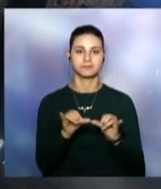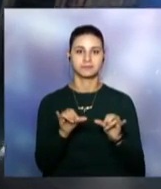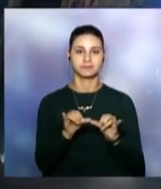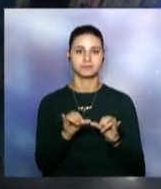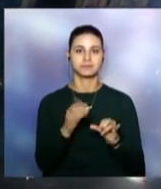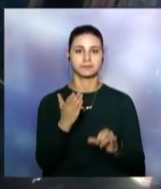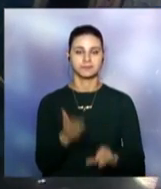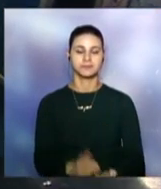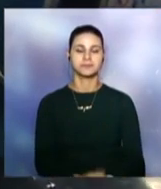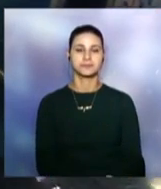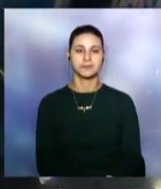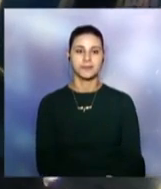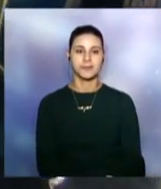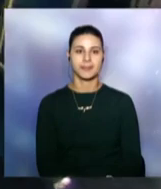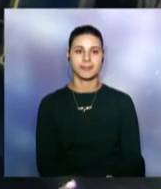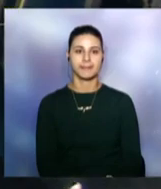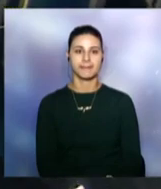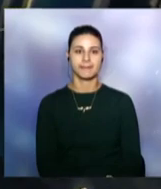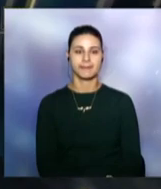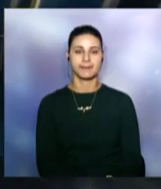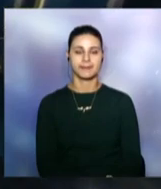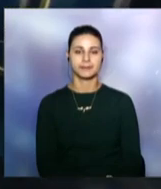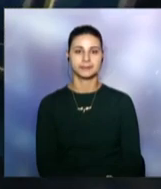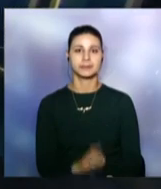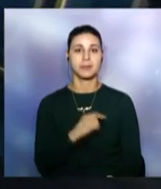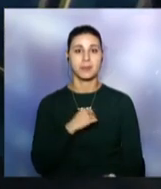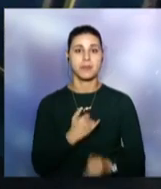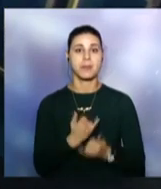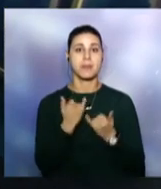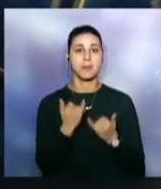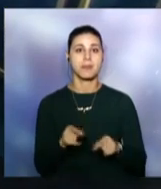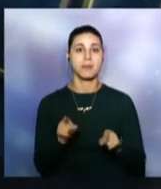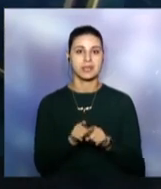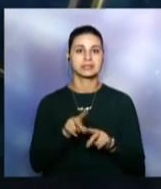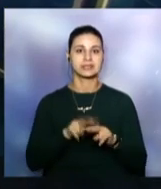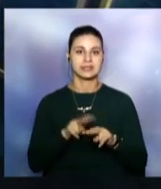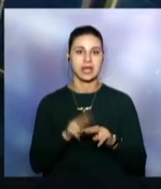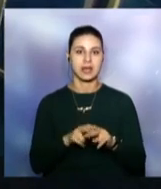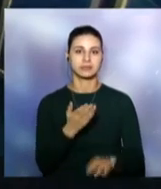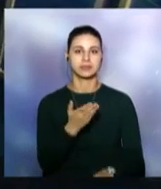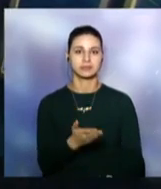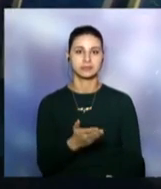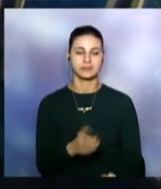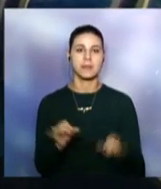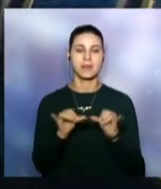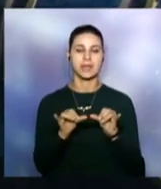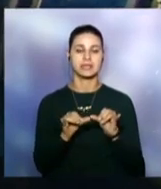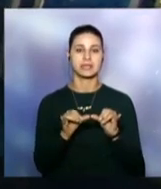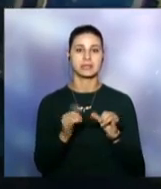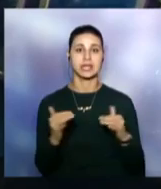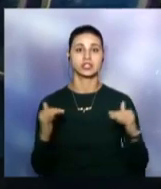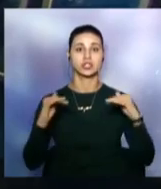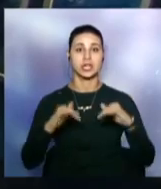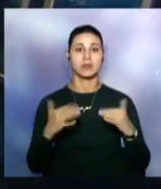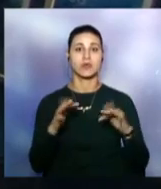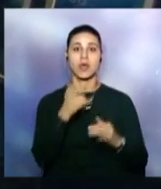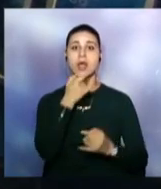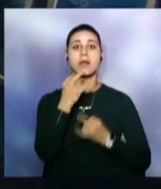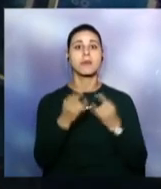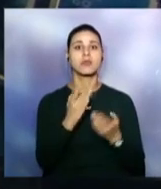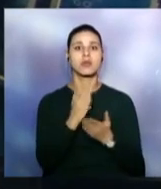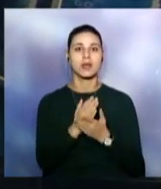ადგილი, დაბრძანდით ბატონო ავთო და მეც დავიკავებ ჩემს ადგილს კონსილიუმის მაგიტასთან და აქ შეკრება უკვე